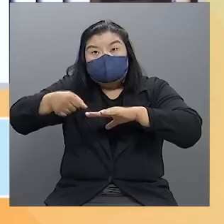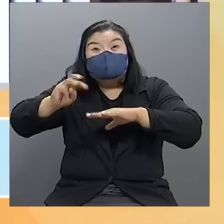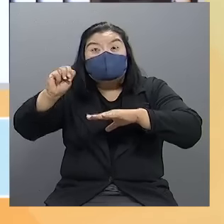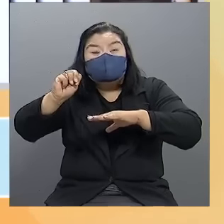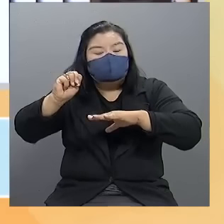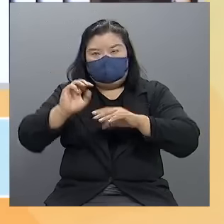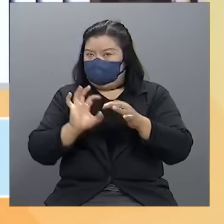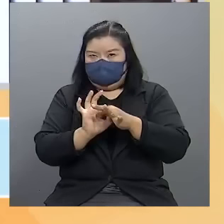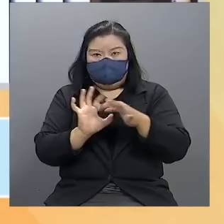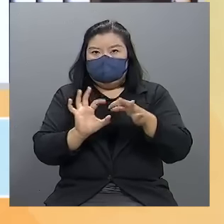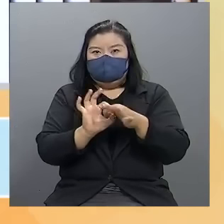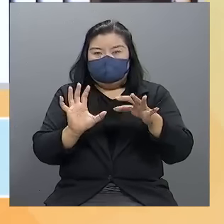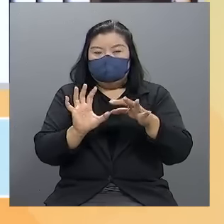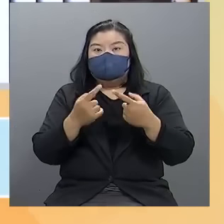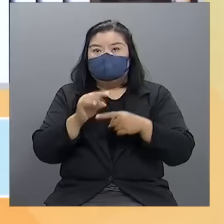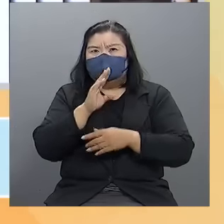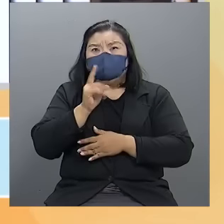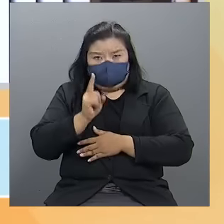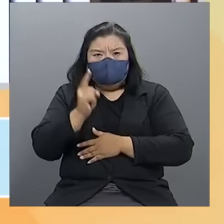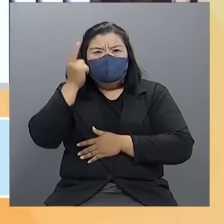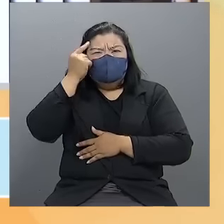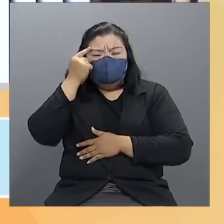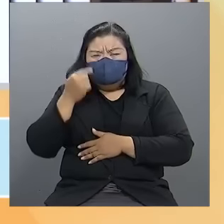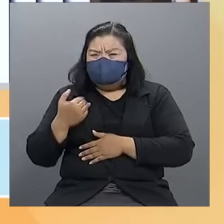ไปey